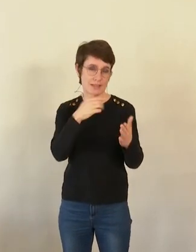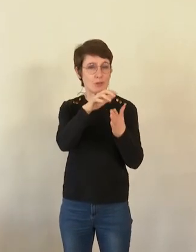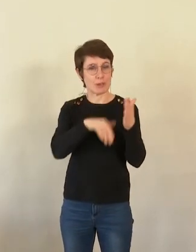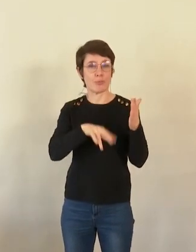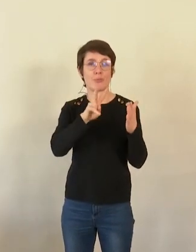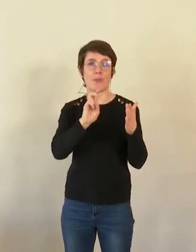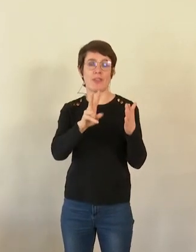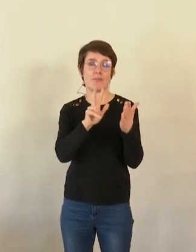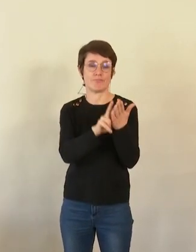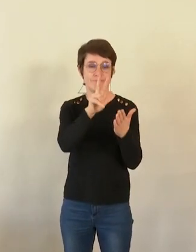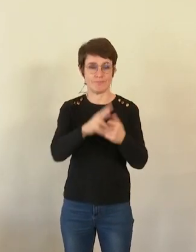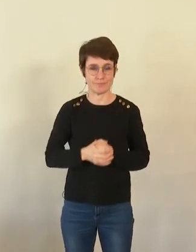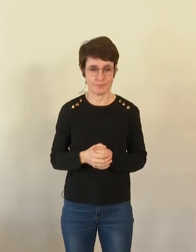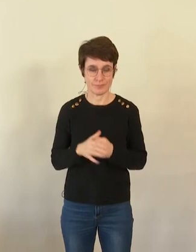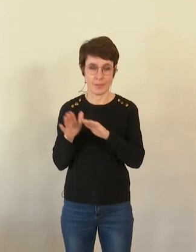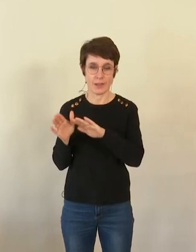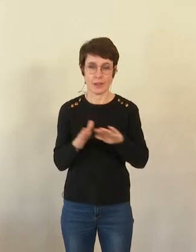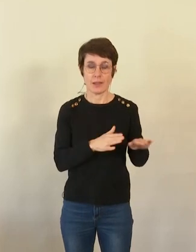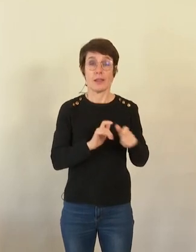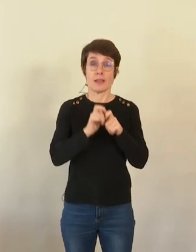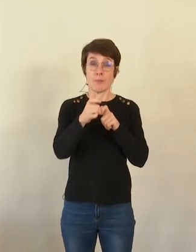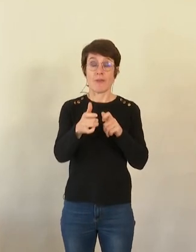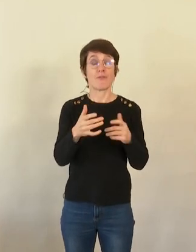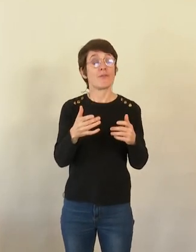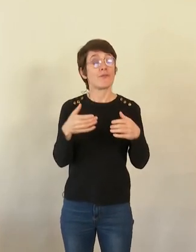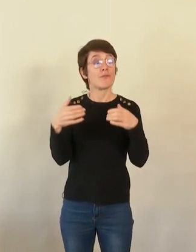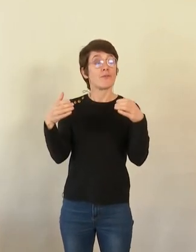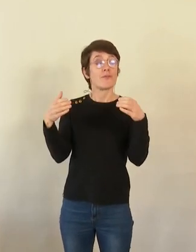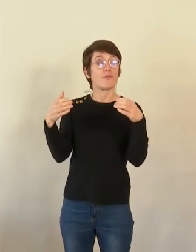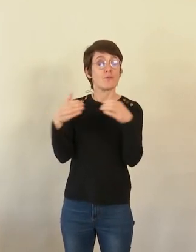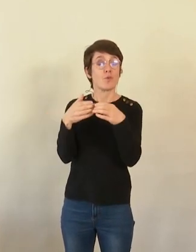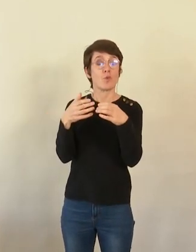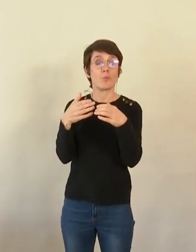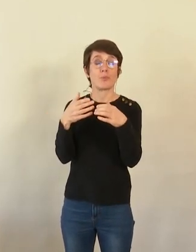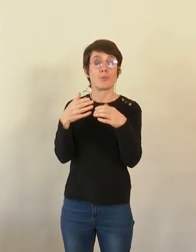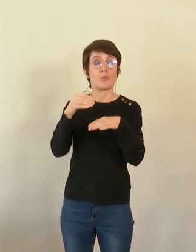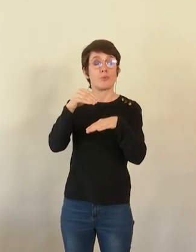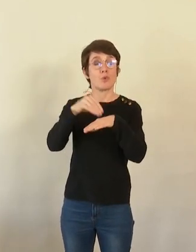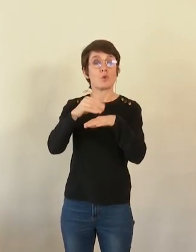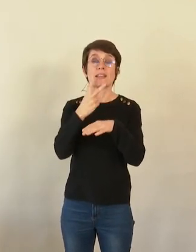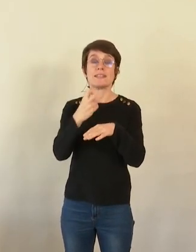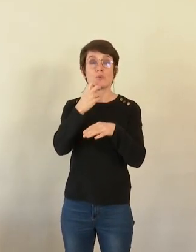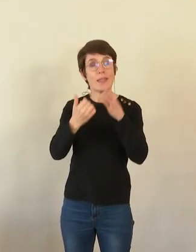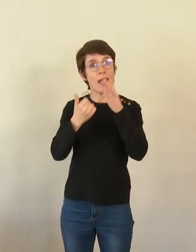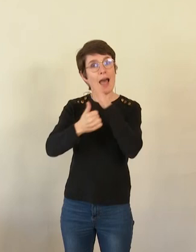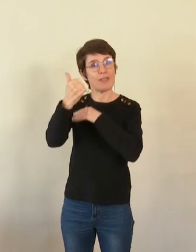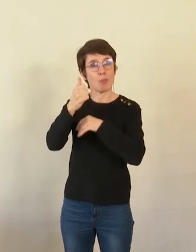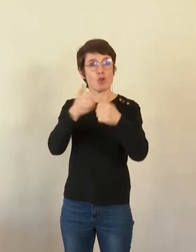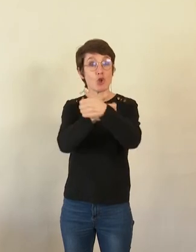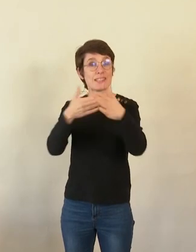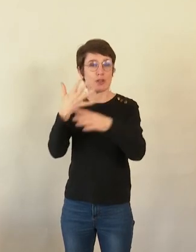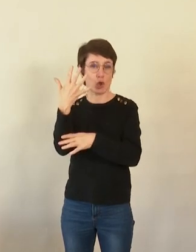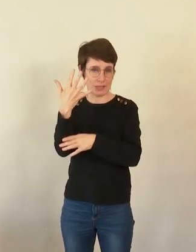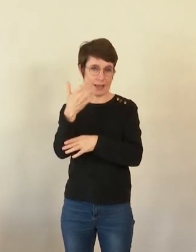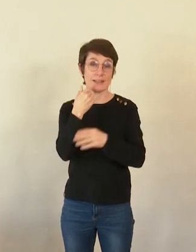adopté nous avons maintenant une question orale du Conseil citoyen indépendant du secteur 5 et je suspends la